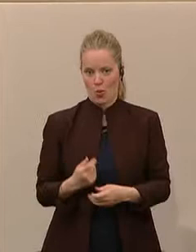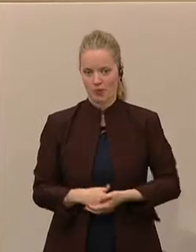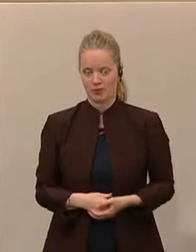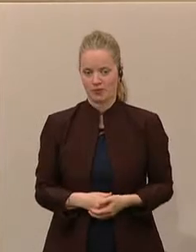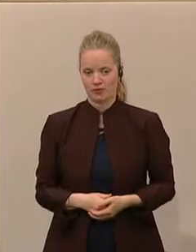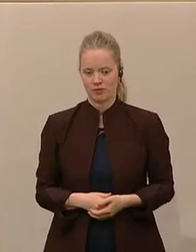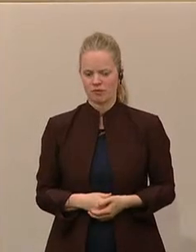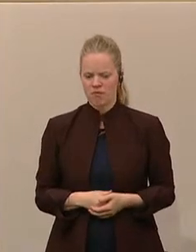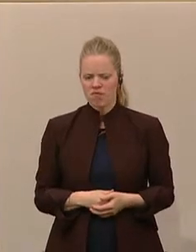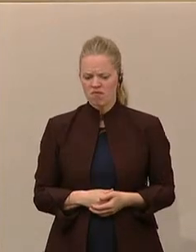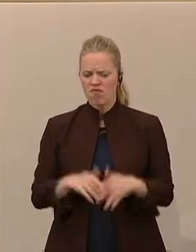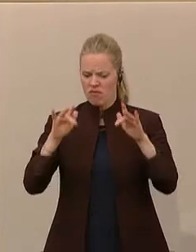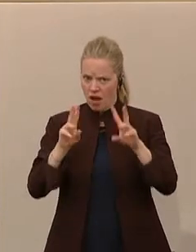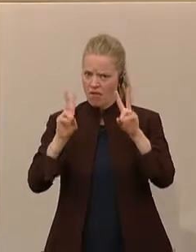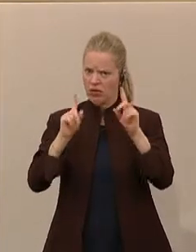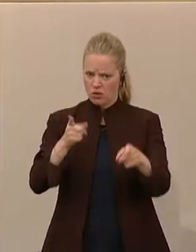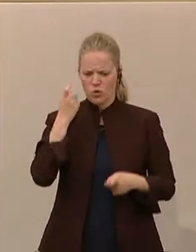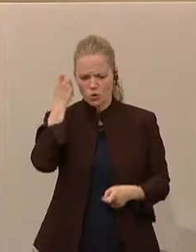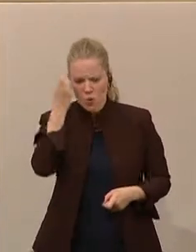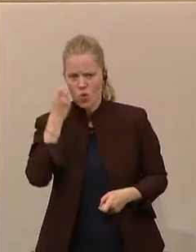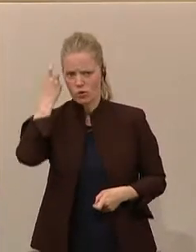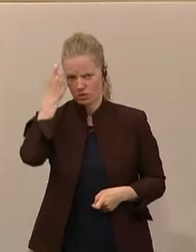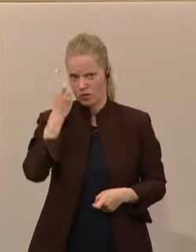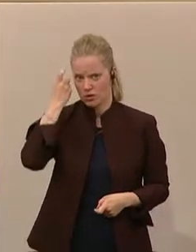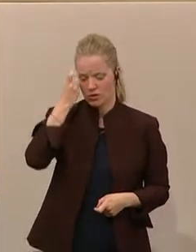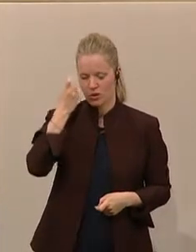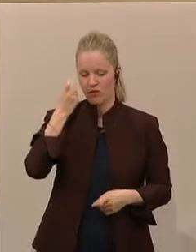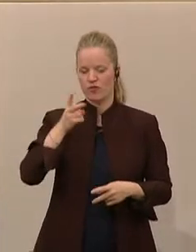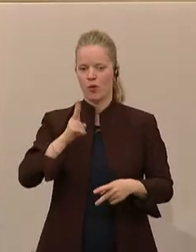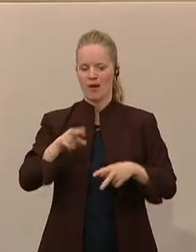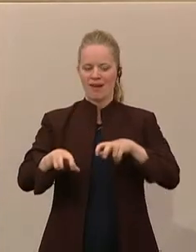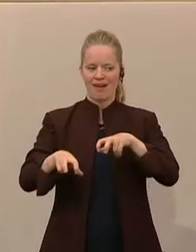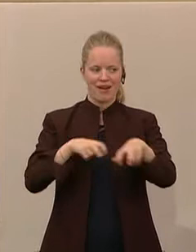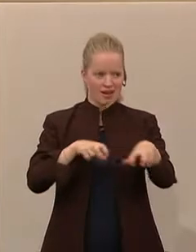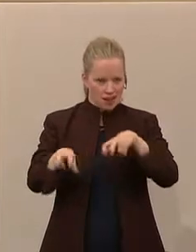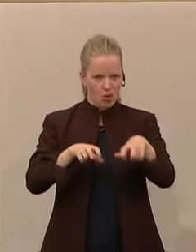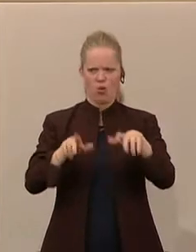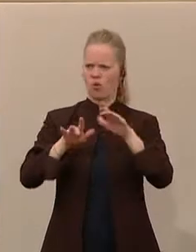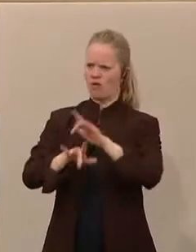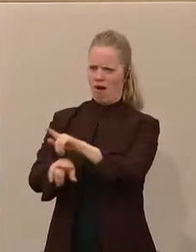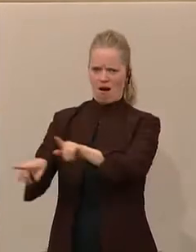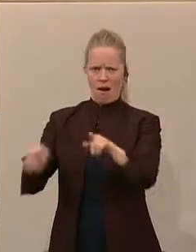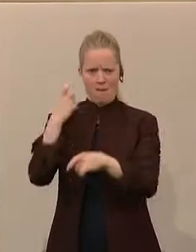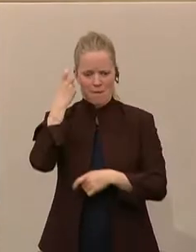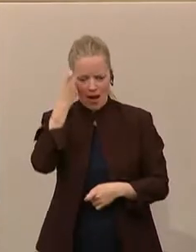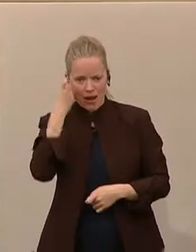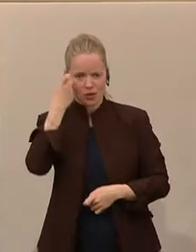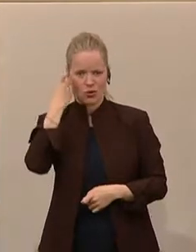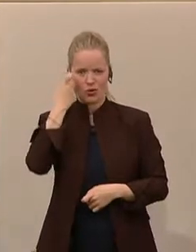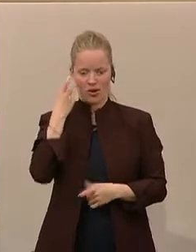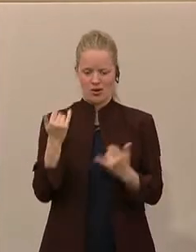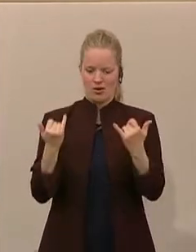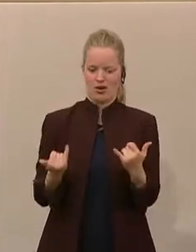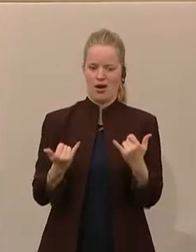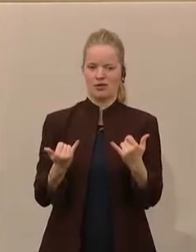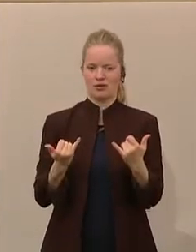uns wahrlich große Sorge bereiten, weil ja auch diese Regierung die Meinung vertritt, dass unsere gut